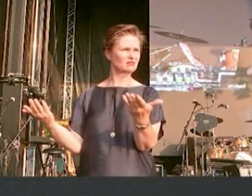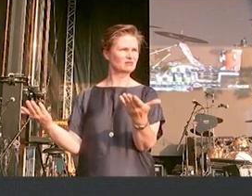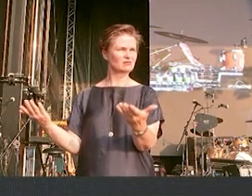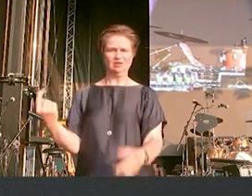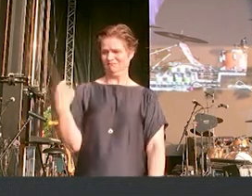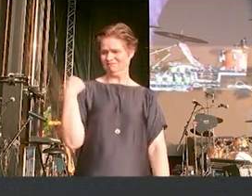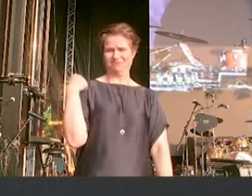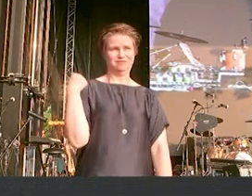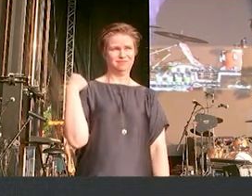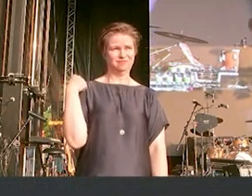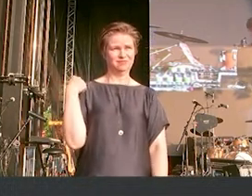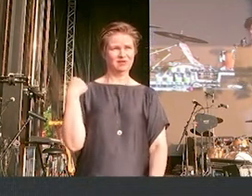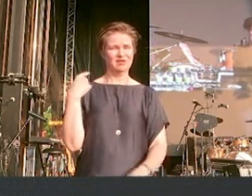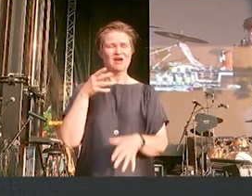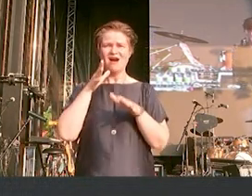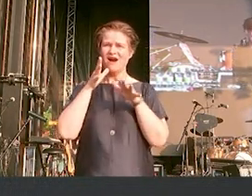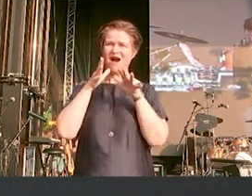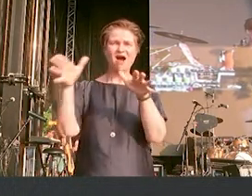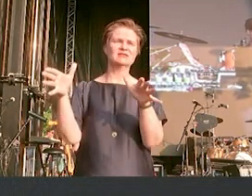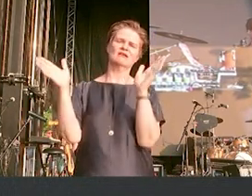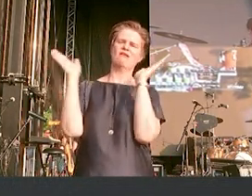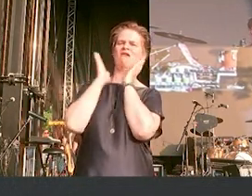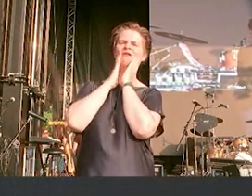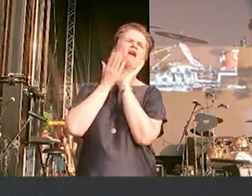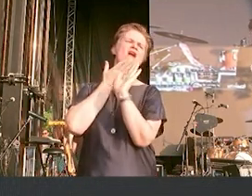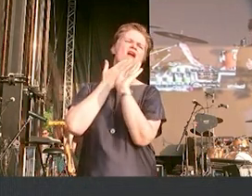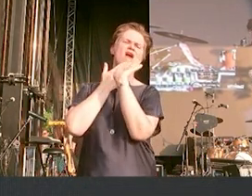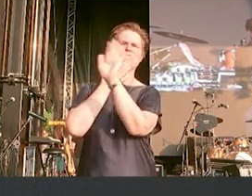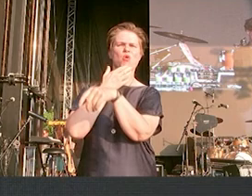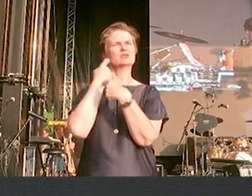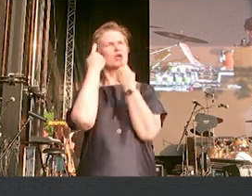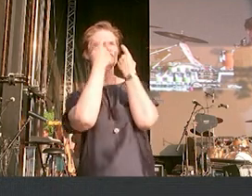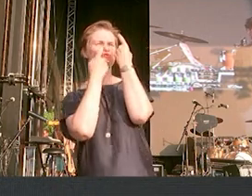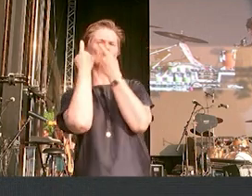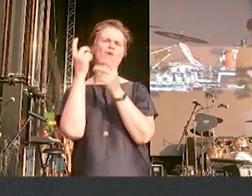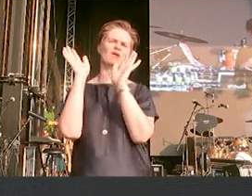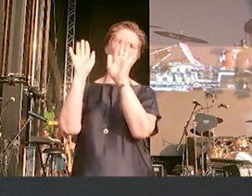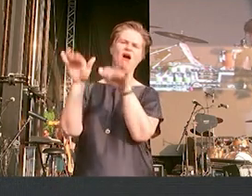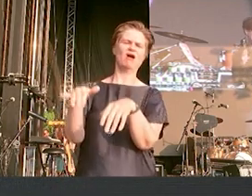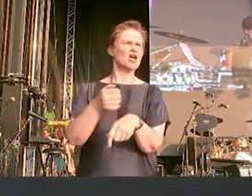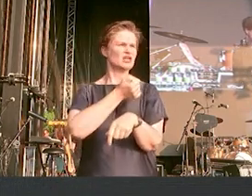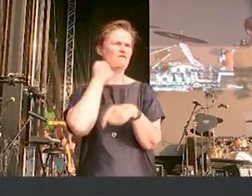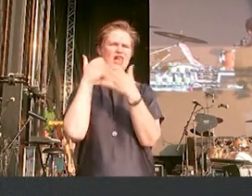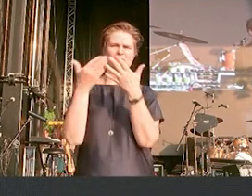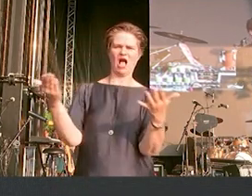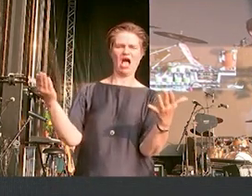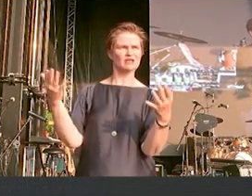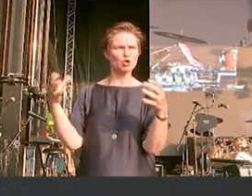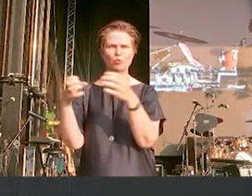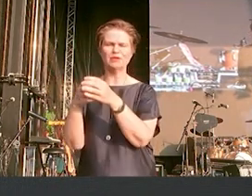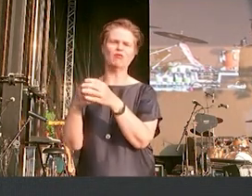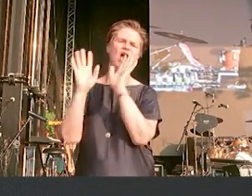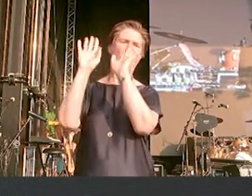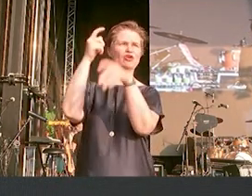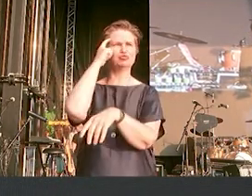Bis vor kurzem wurde der Hass noch verharmlost, als Sorge wurden gewaltbereite Gruppierungen als Spinner abgetan.